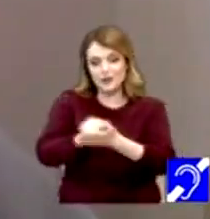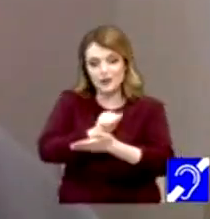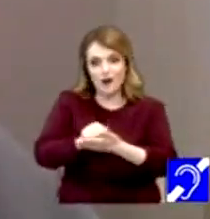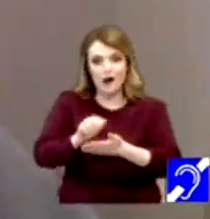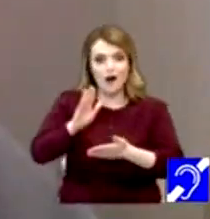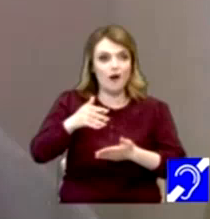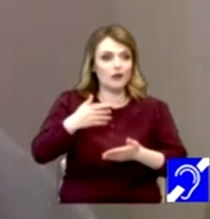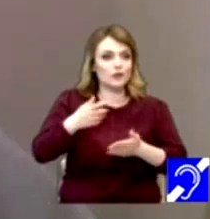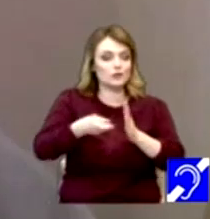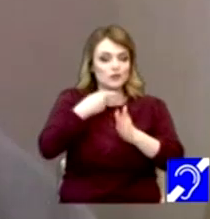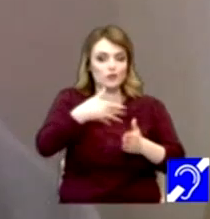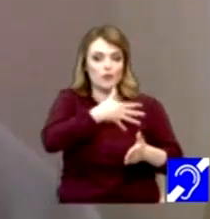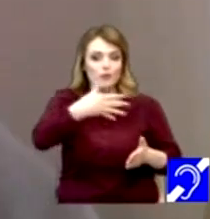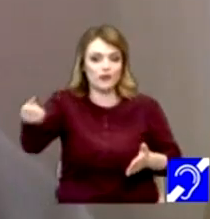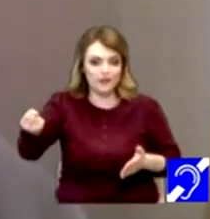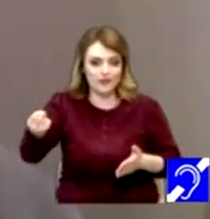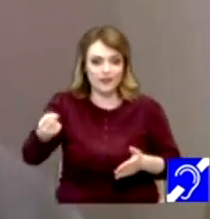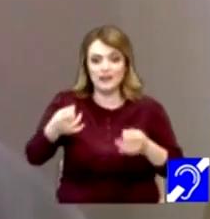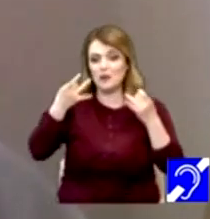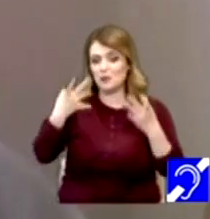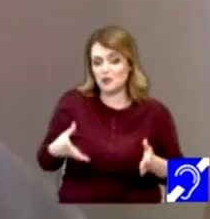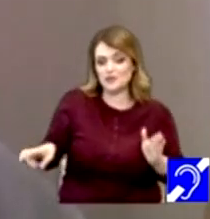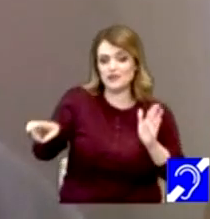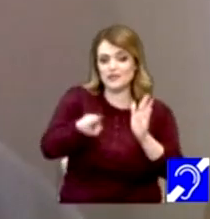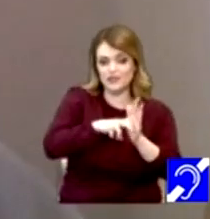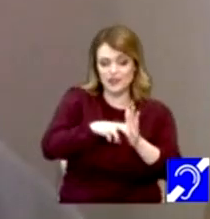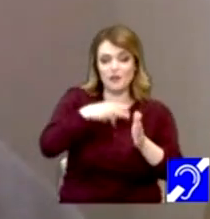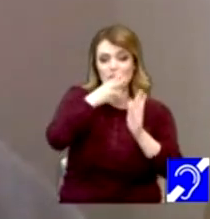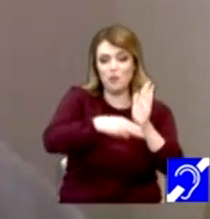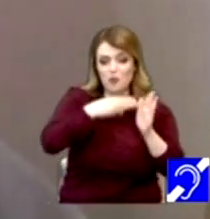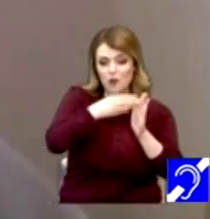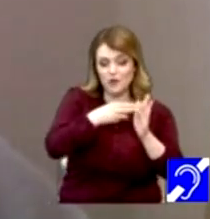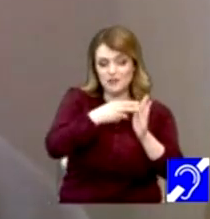M-am urcat în tren, am plecat la București, am cântat și după asta,